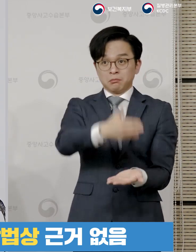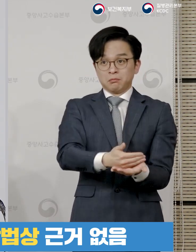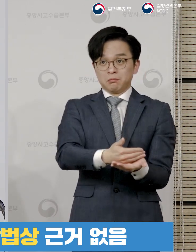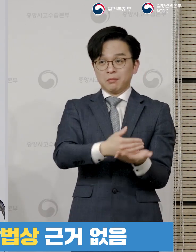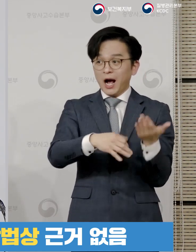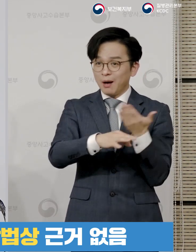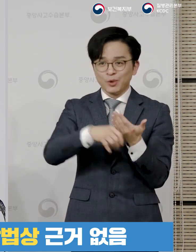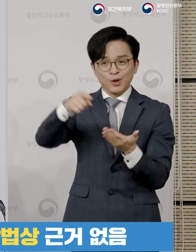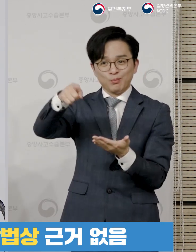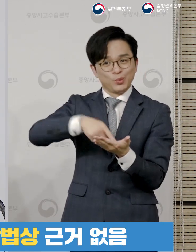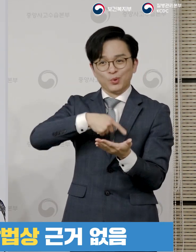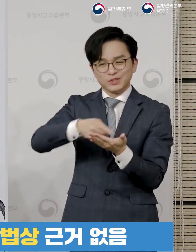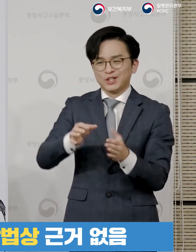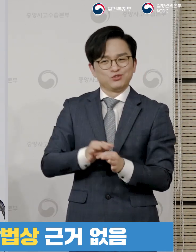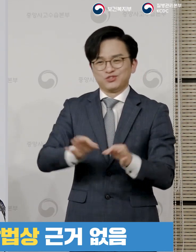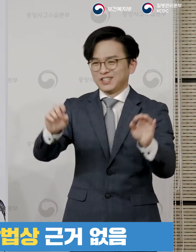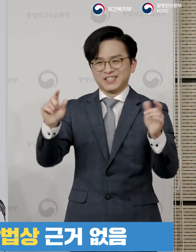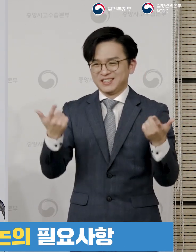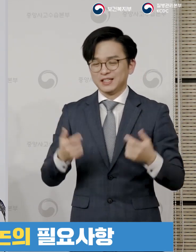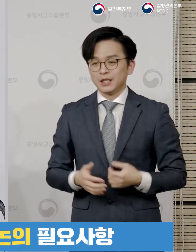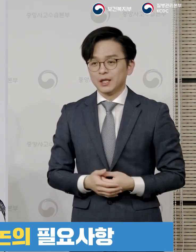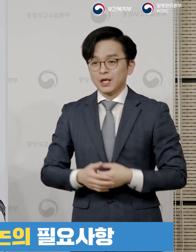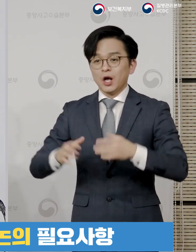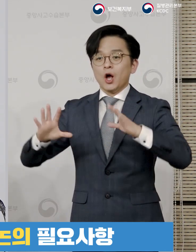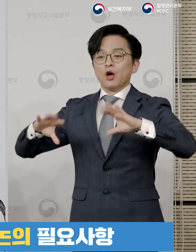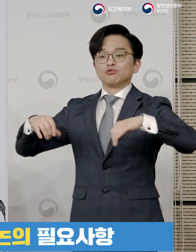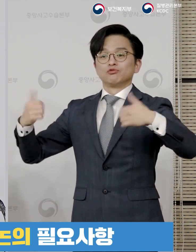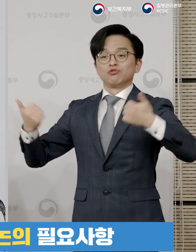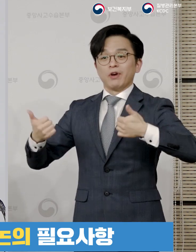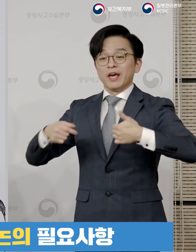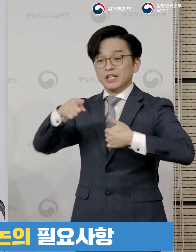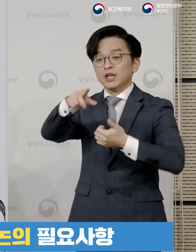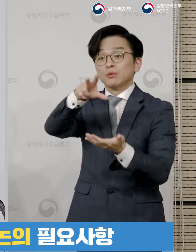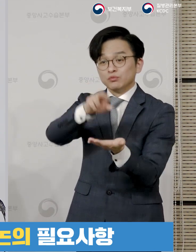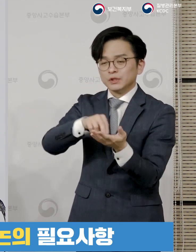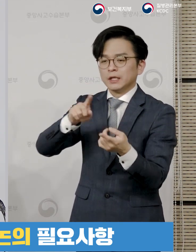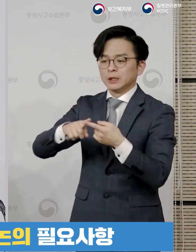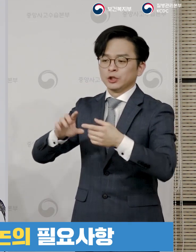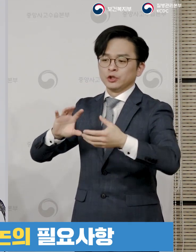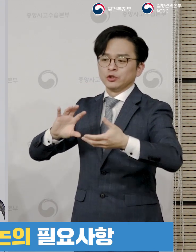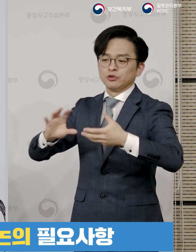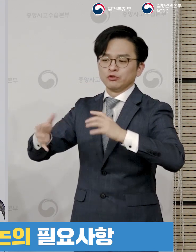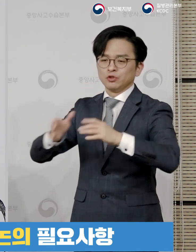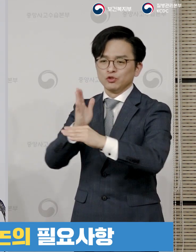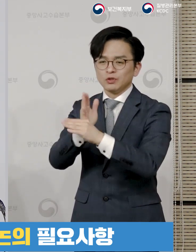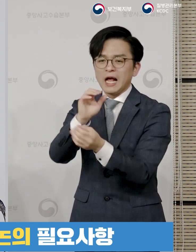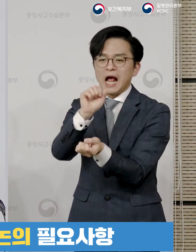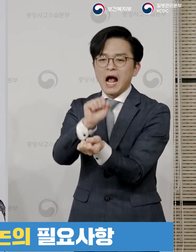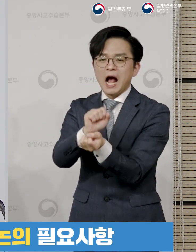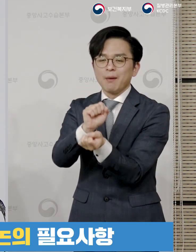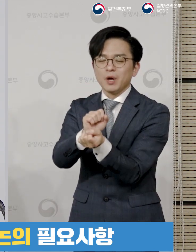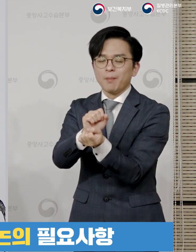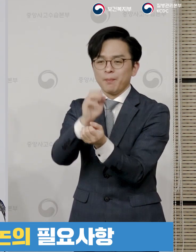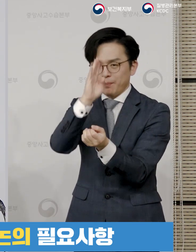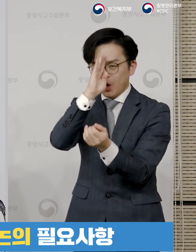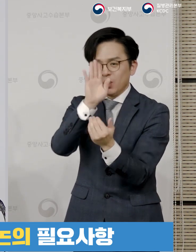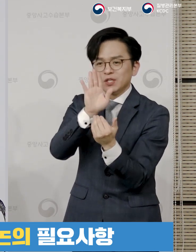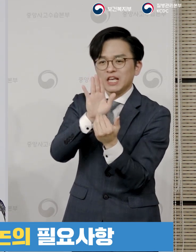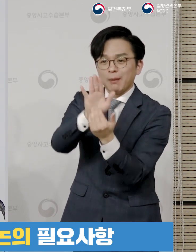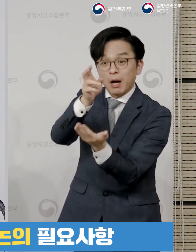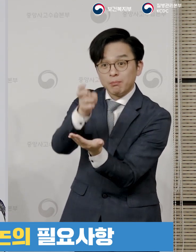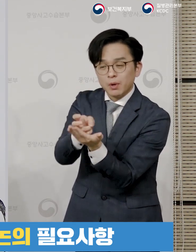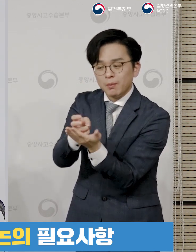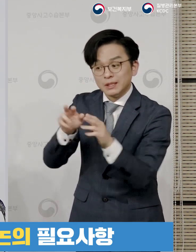하지 않았다라는 점을 말씀을 드립니다. 국회에서 논의될 예정인 이 감염병 예방법